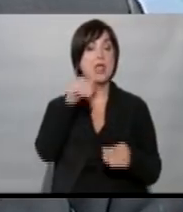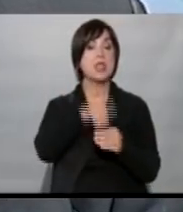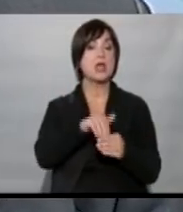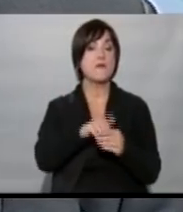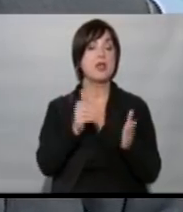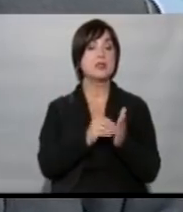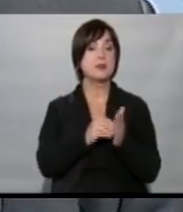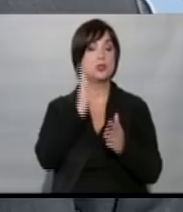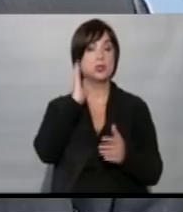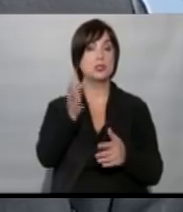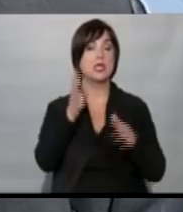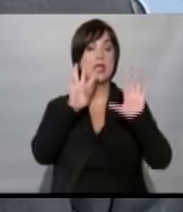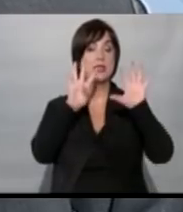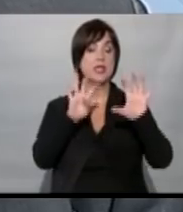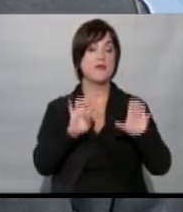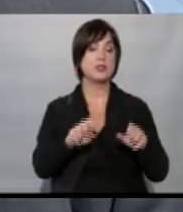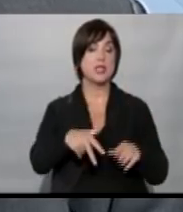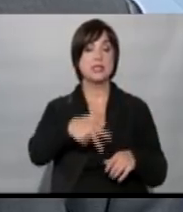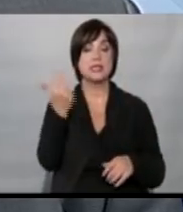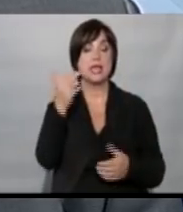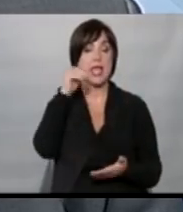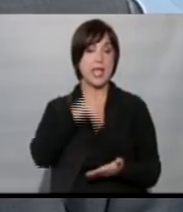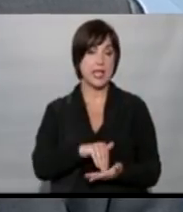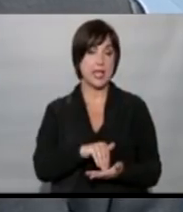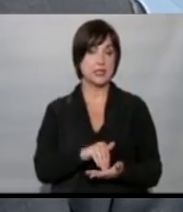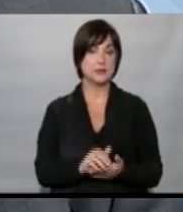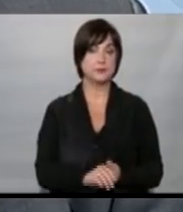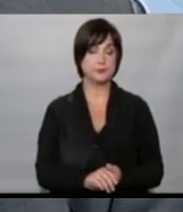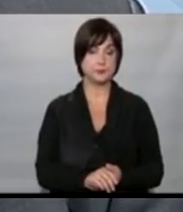референдумот требаше да излезат 903.000.